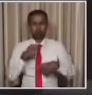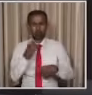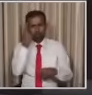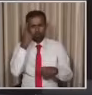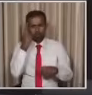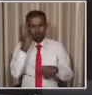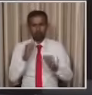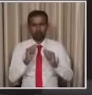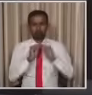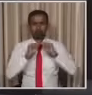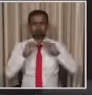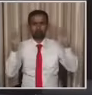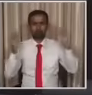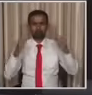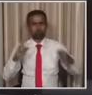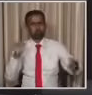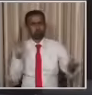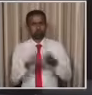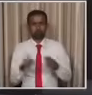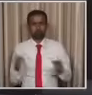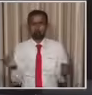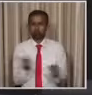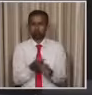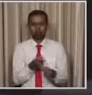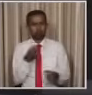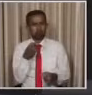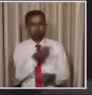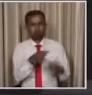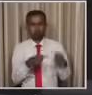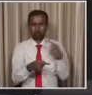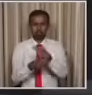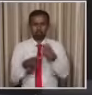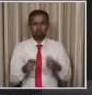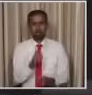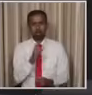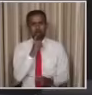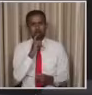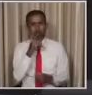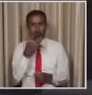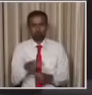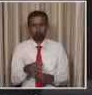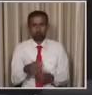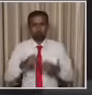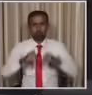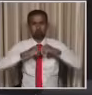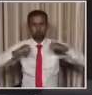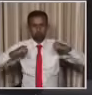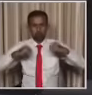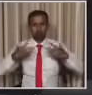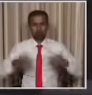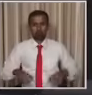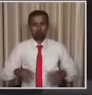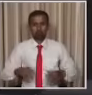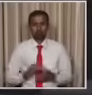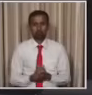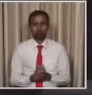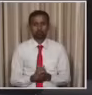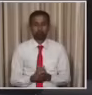අදහස් ප්‍රකාශ කරා, ගහගත්තා, මරාගත්තා, වෙඩි තියාගත්තා, නඩු කියාගත්තා, මෙතන බෙදිලා හිටියා.